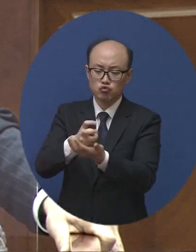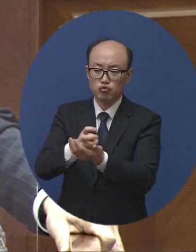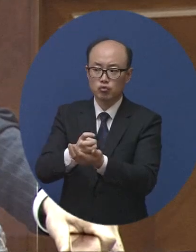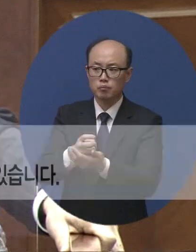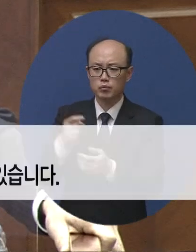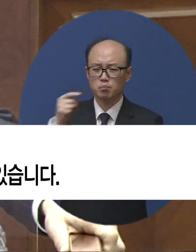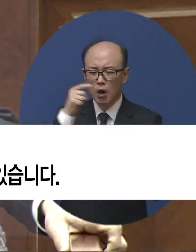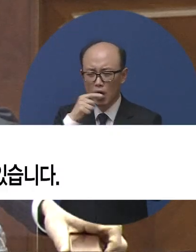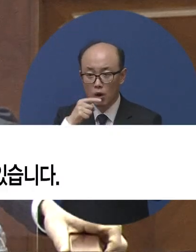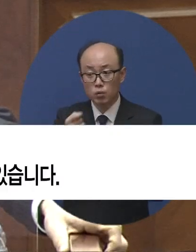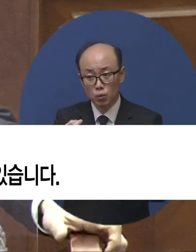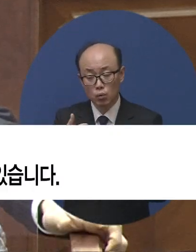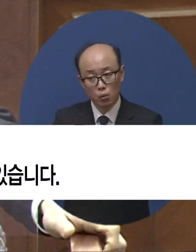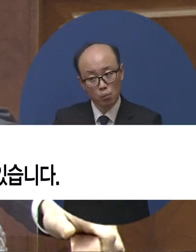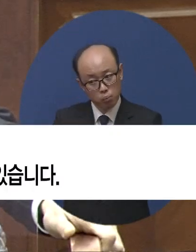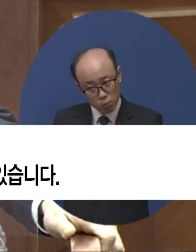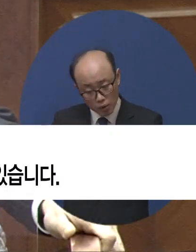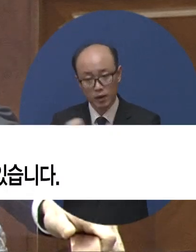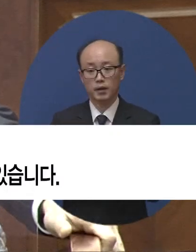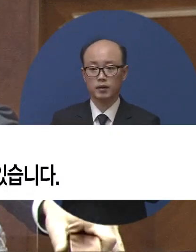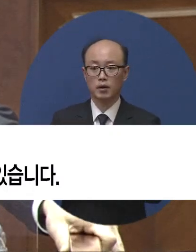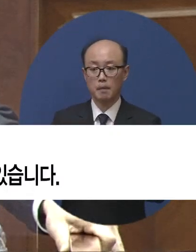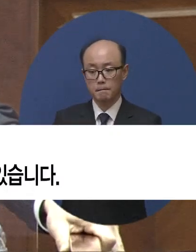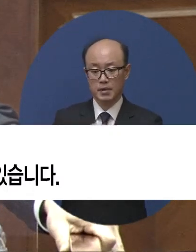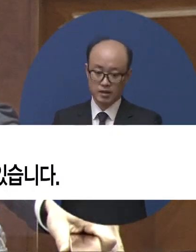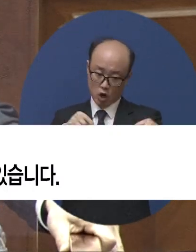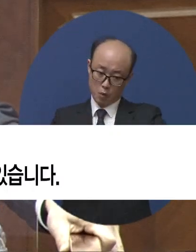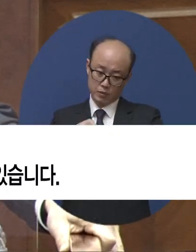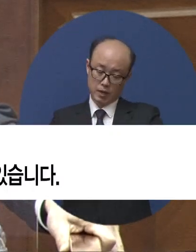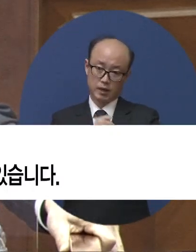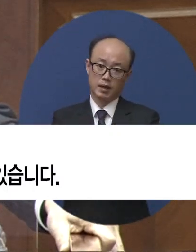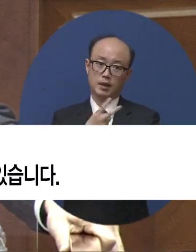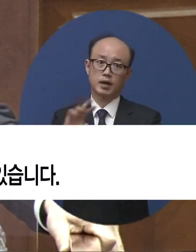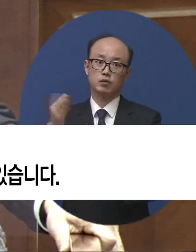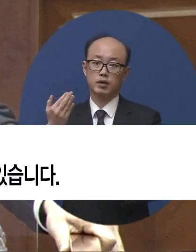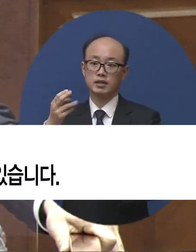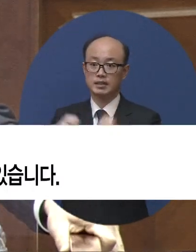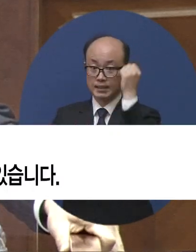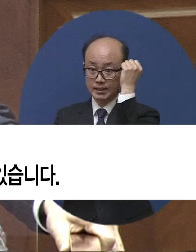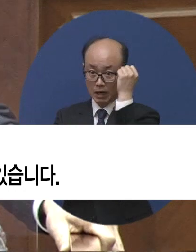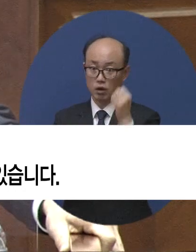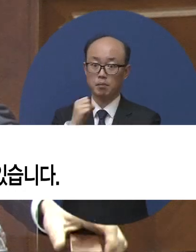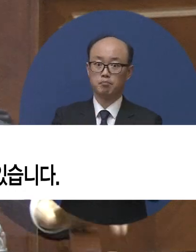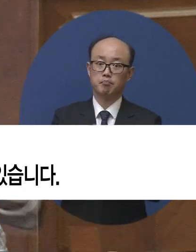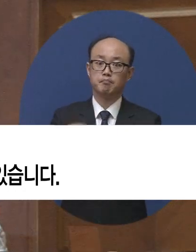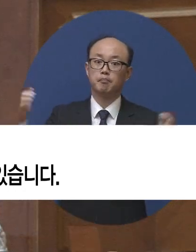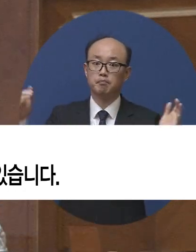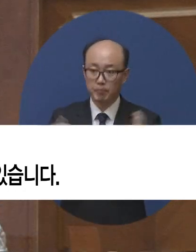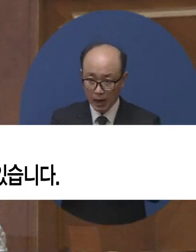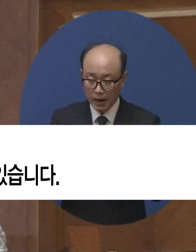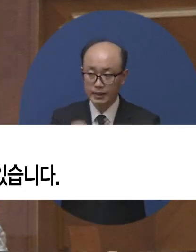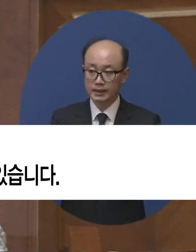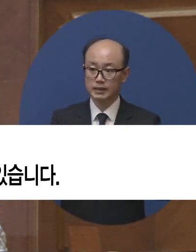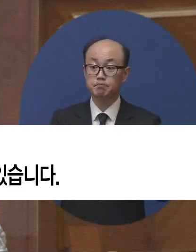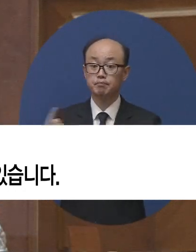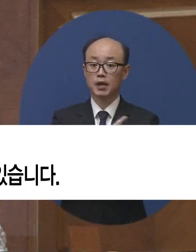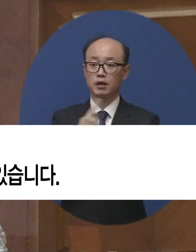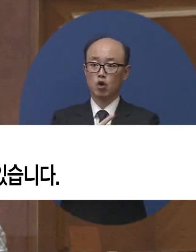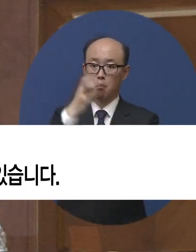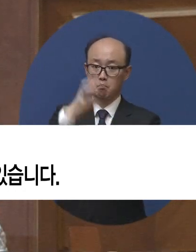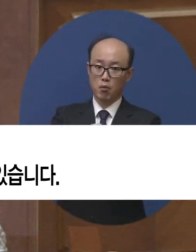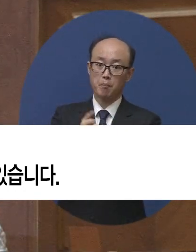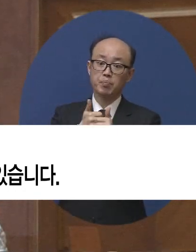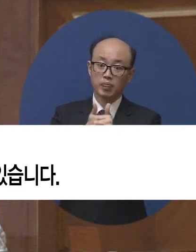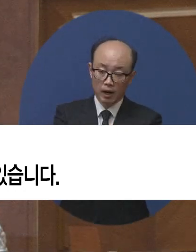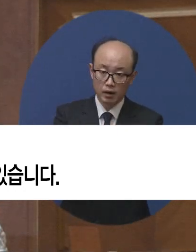사전 여상 협상을 거쳐야 하는 근거를 마련하였습니다 현재 개정된 조례에 따라 전주시